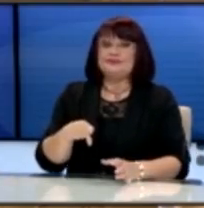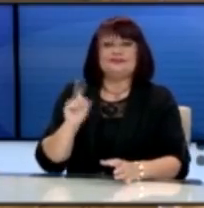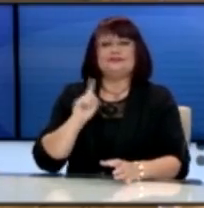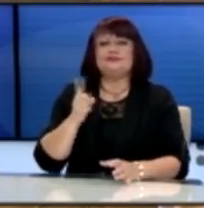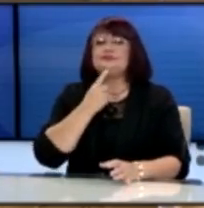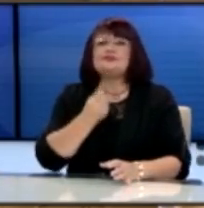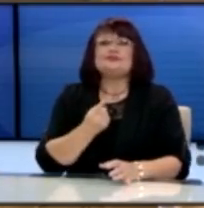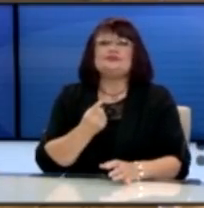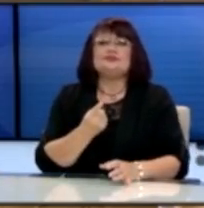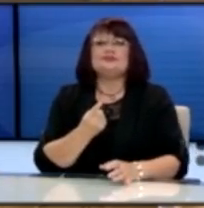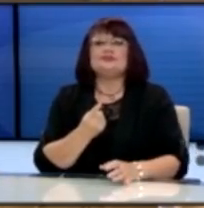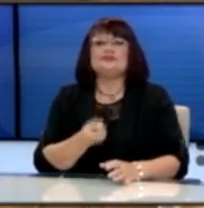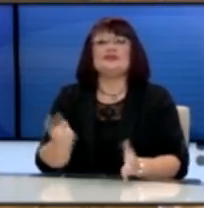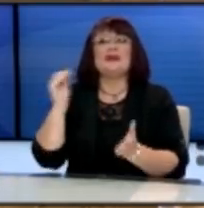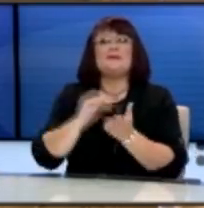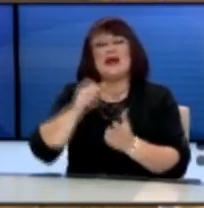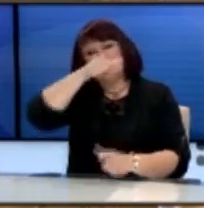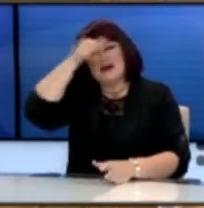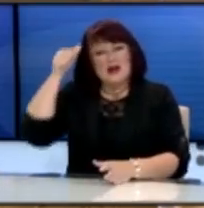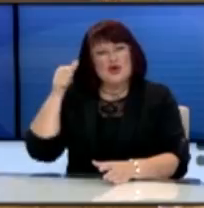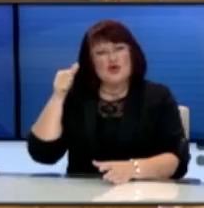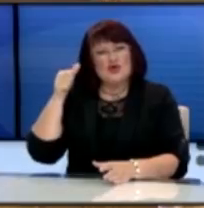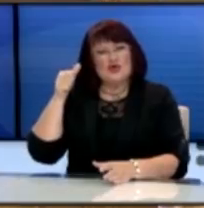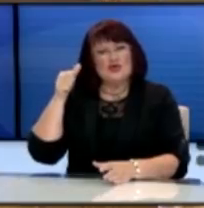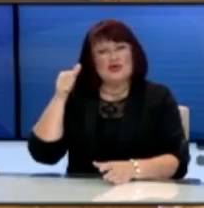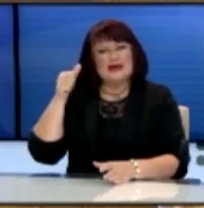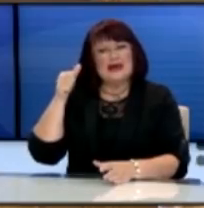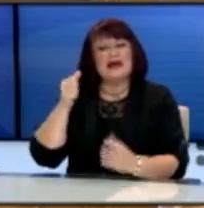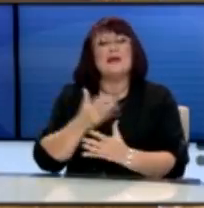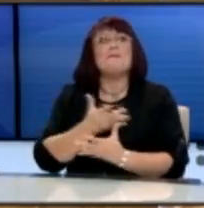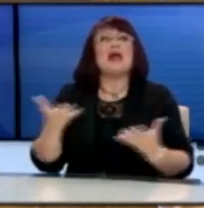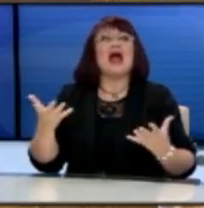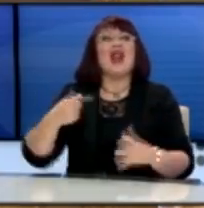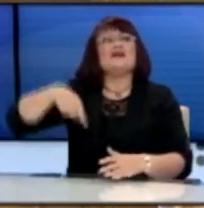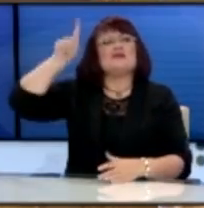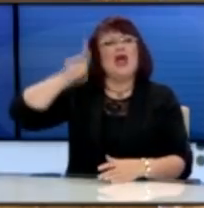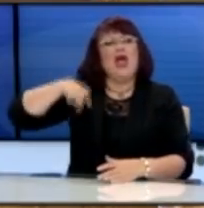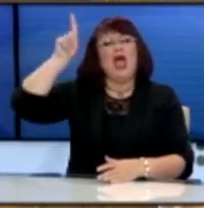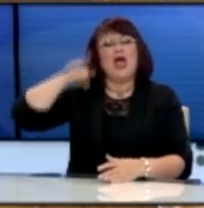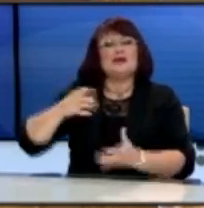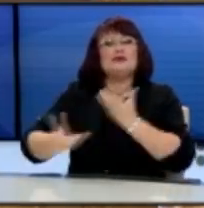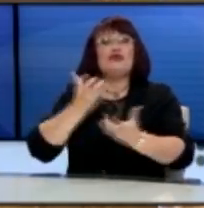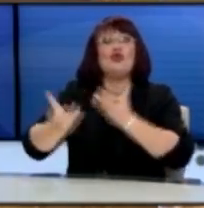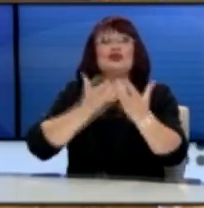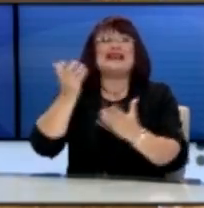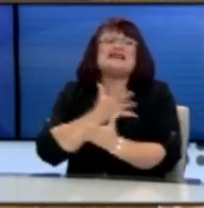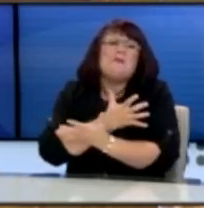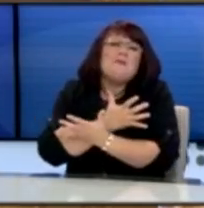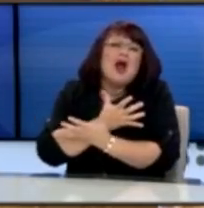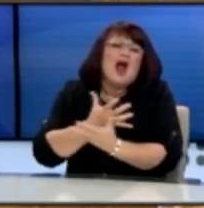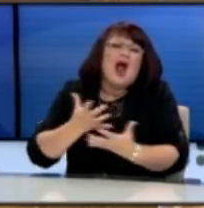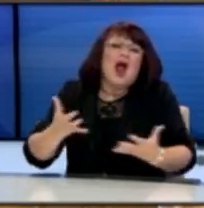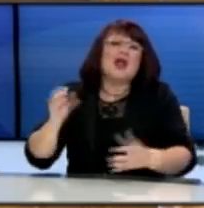δεν μιλάμε για άλλο ένα καλοκαίρι με μεγάλες πολυήμερες φωτιές. Μιλάμε για μια